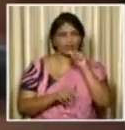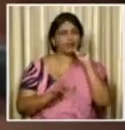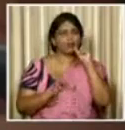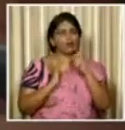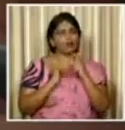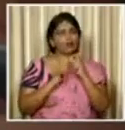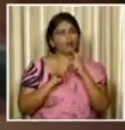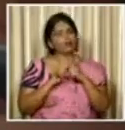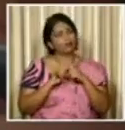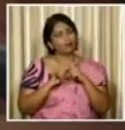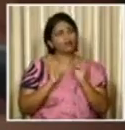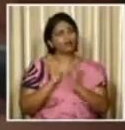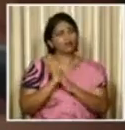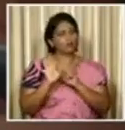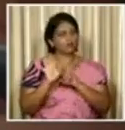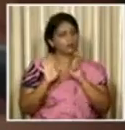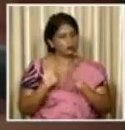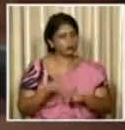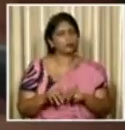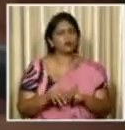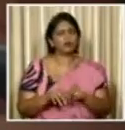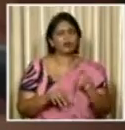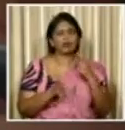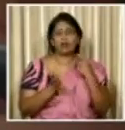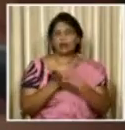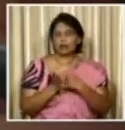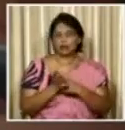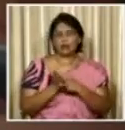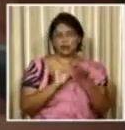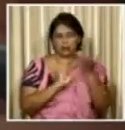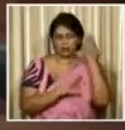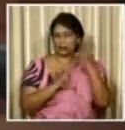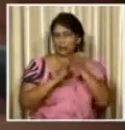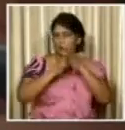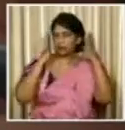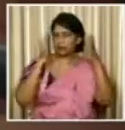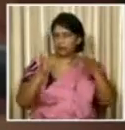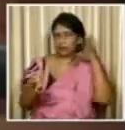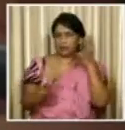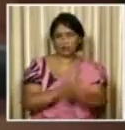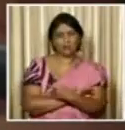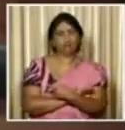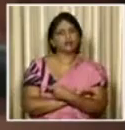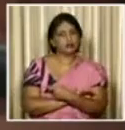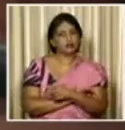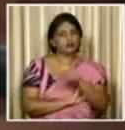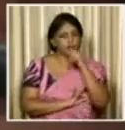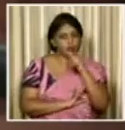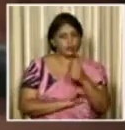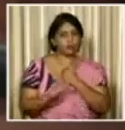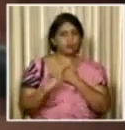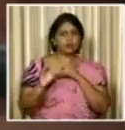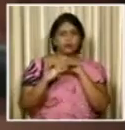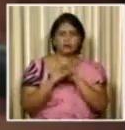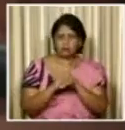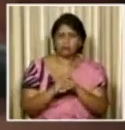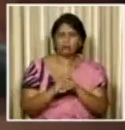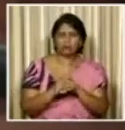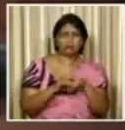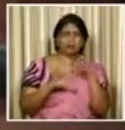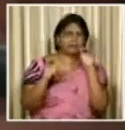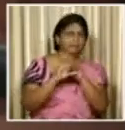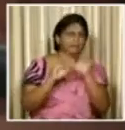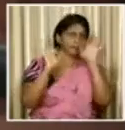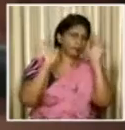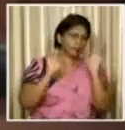komite kadaweti masih dewuni. Ranjit Bandar ke juga tamai visal itu perihmat lakuni. ini saya terima kasih sahabat agama teman saya lakukan permainan yang adukar lati